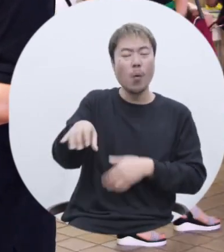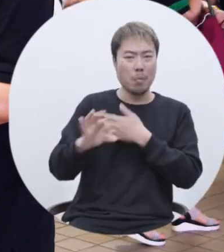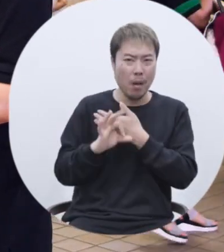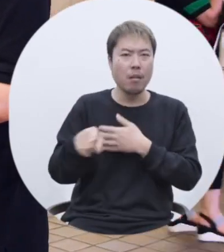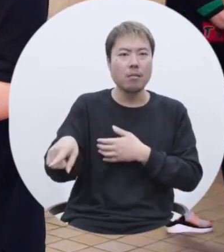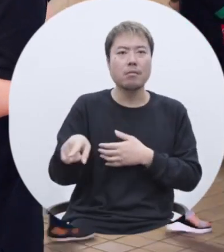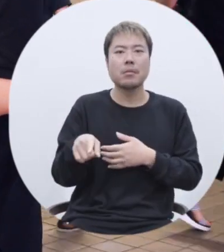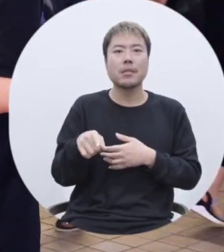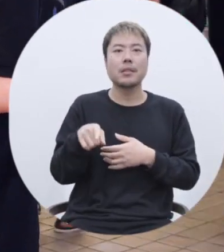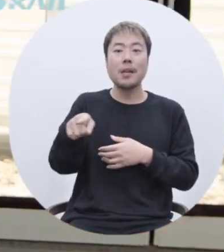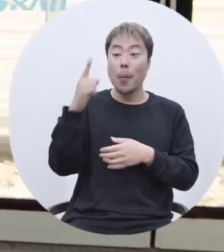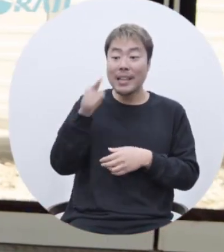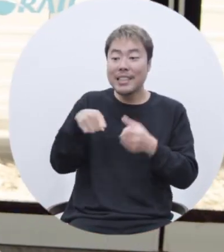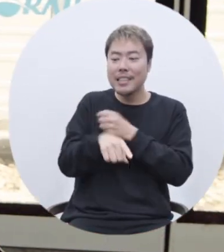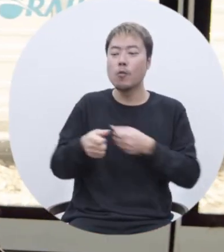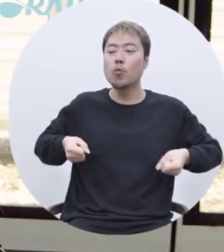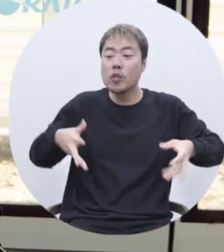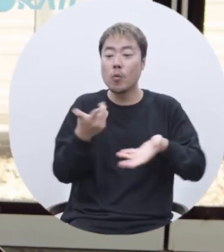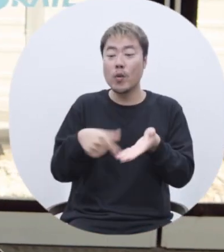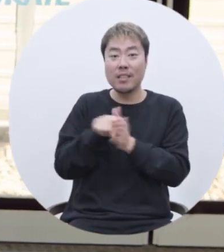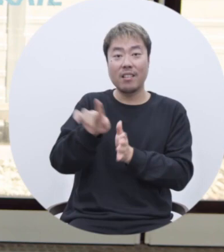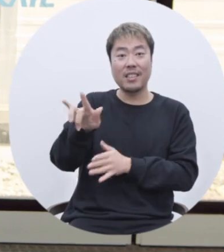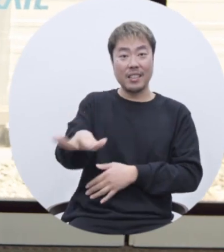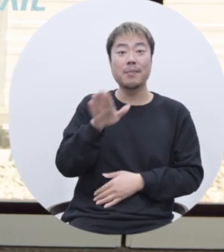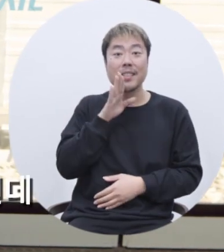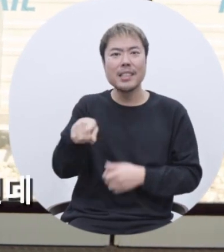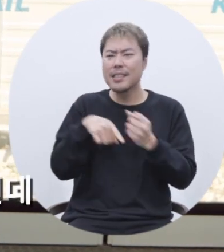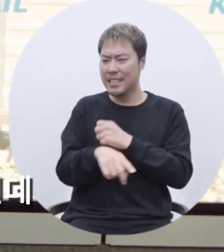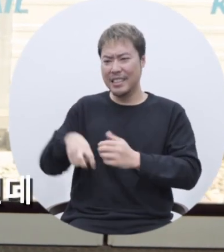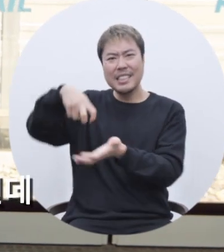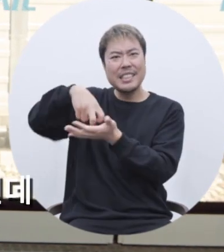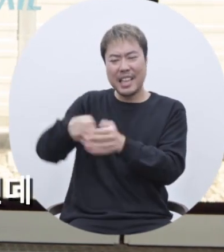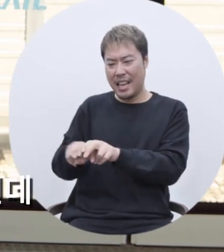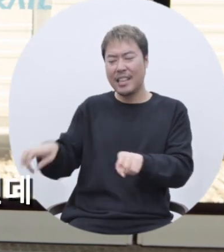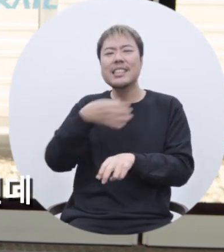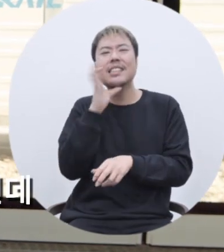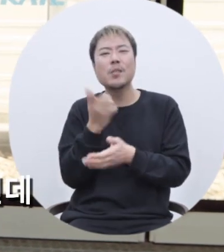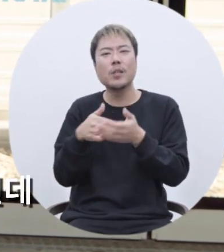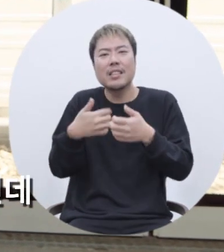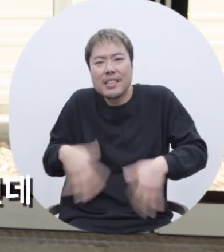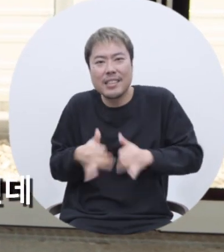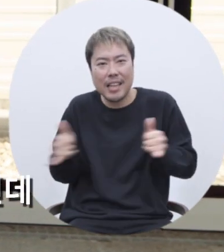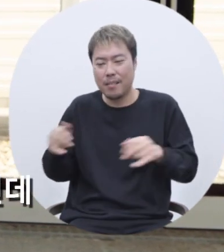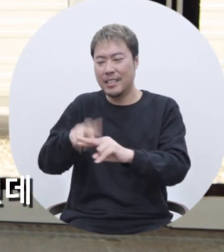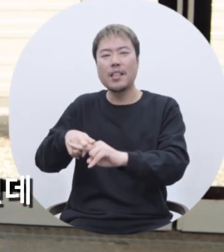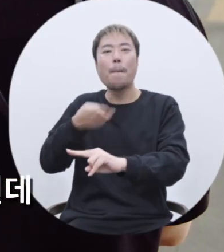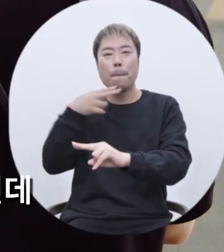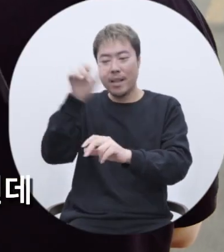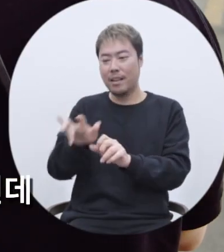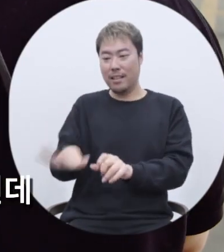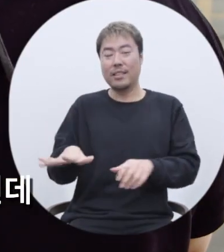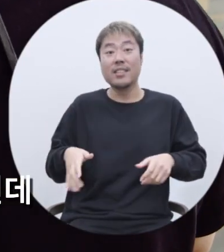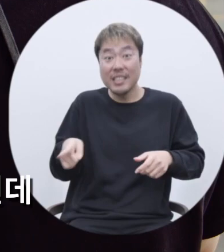휠체어가 탈 수 있는 칸이면 일단 휠체어를 위해서 비워진 공간이 있잖아요. 그 노약자석이 없고 그쪽에 이제 휠체어가 갈 수